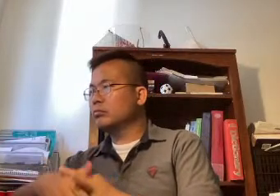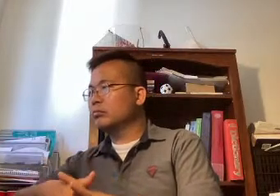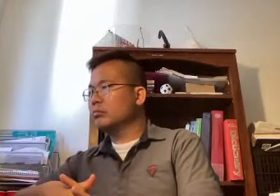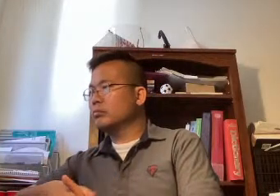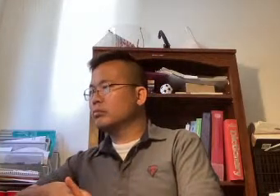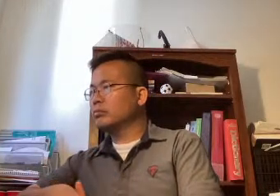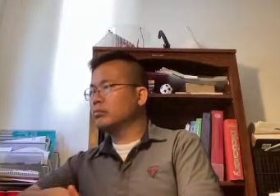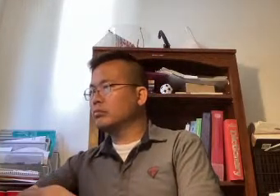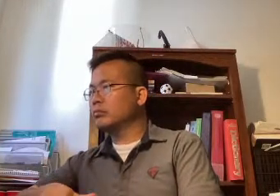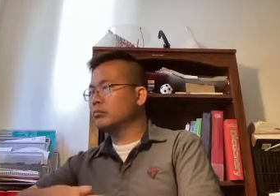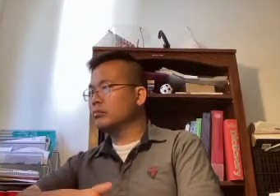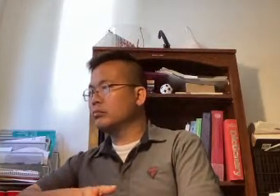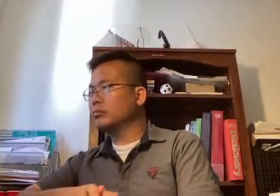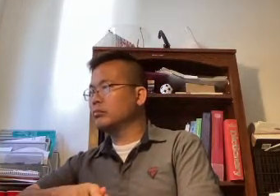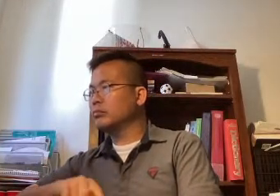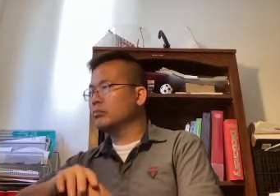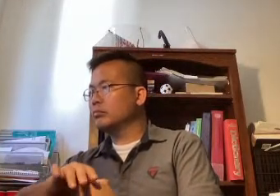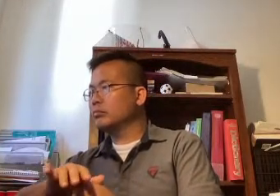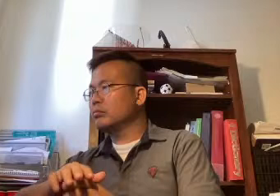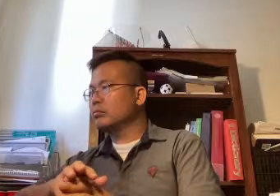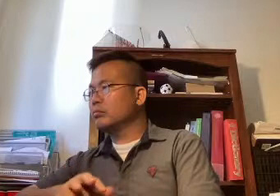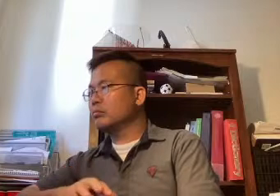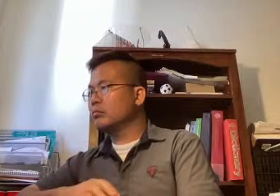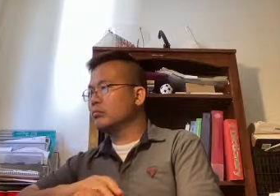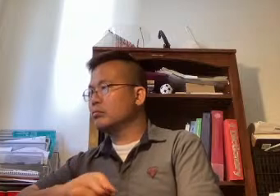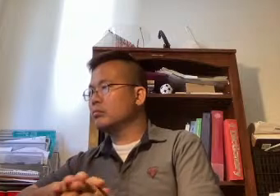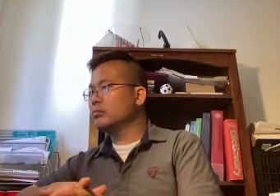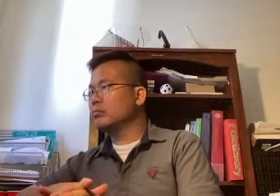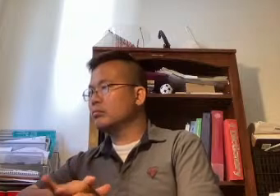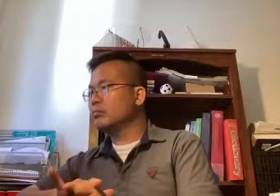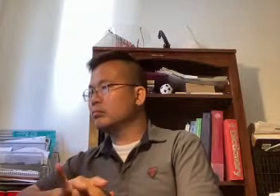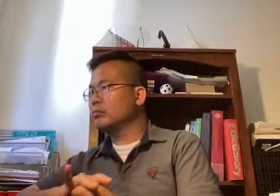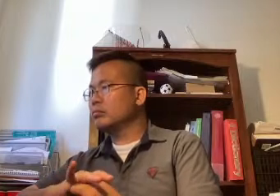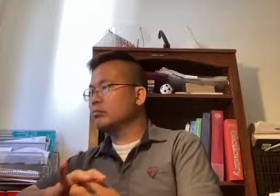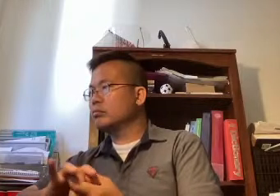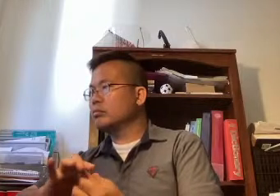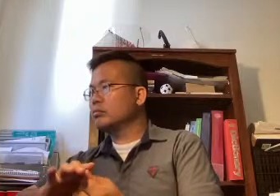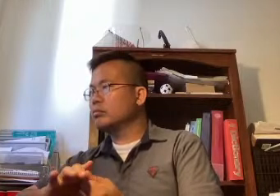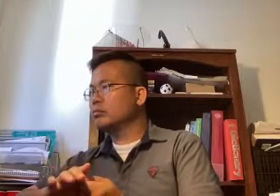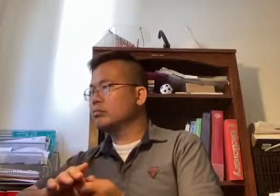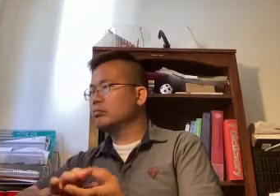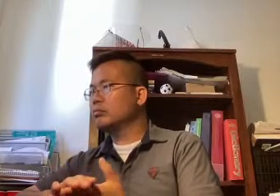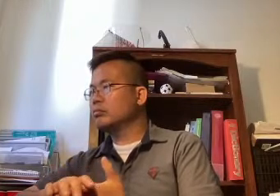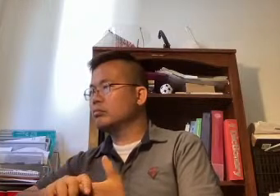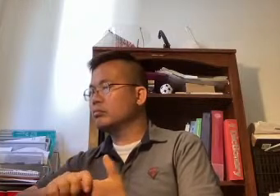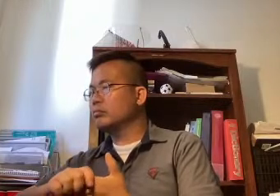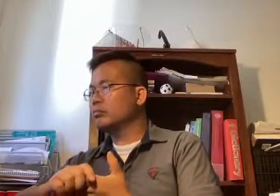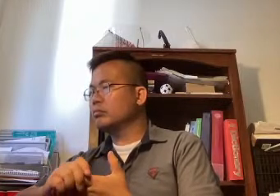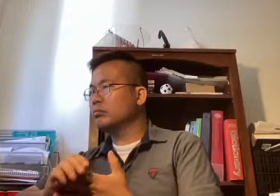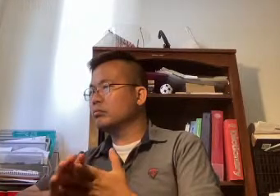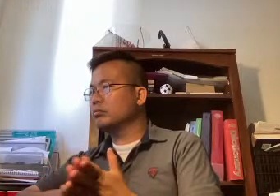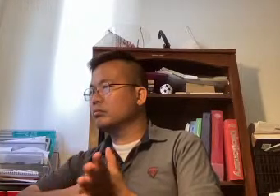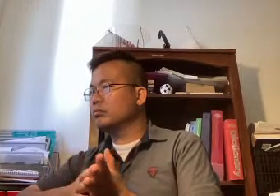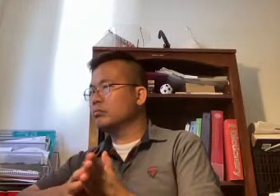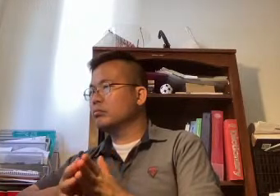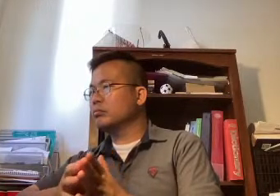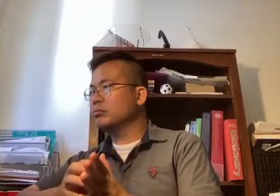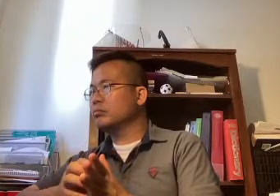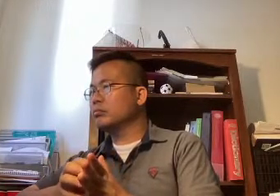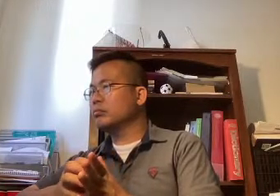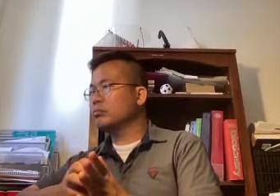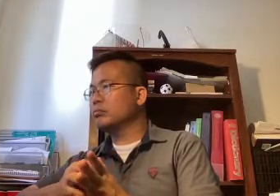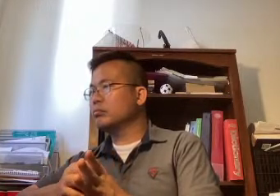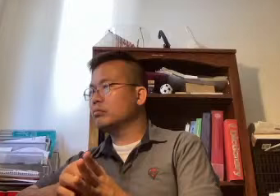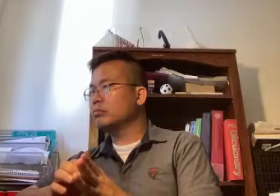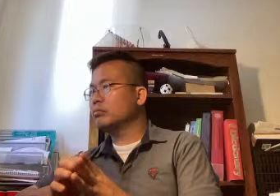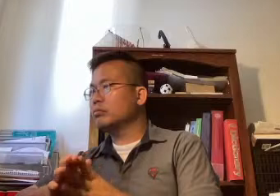cái gì mà chúng ta không ngờ họ giao dịch ra thành là một cái thưa quý vị rằng là trong cái câu chuyện của Hoài Linh á, những cái gì mà tôi không ngờ thì nó